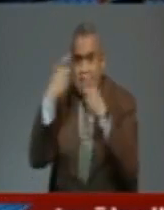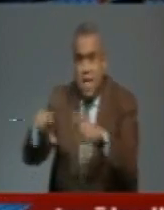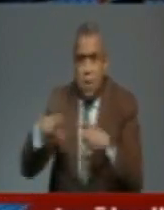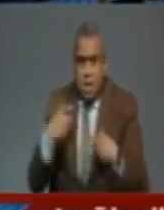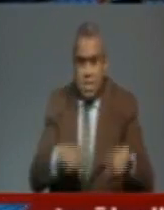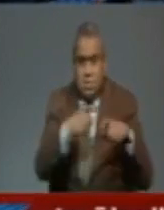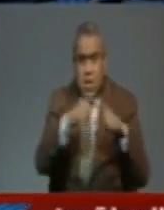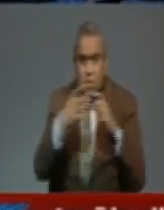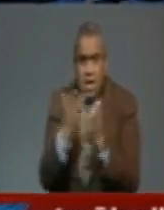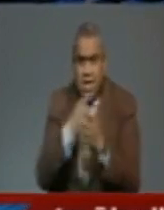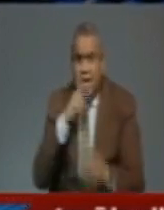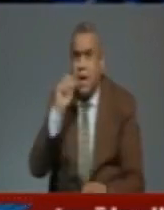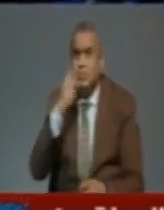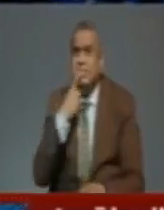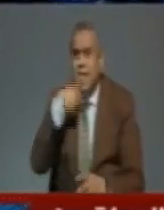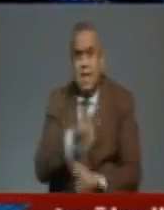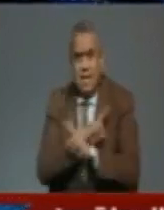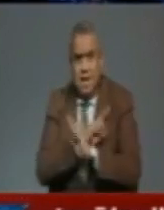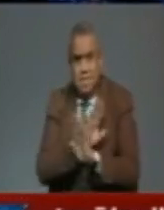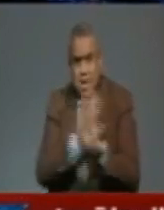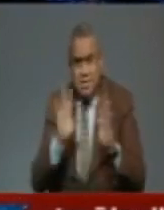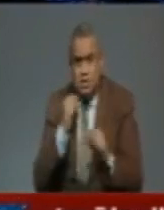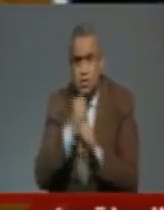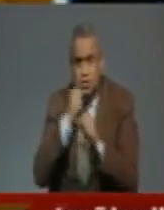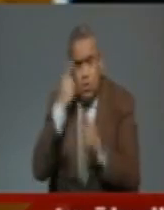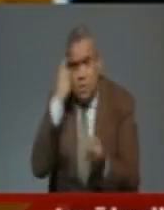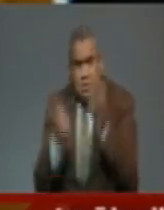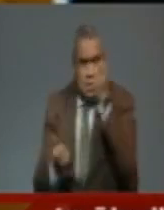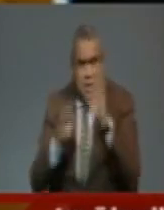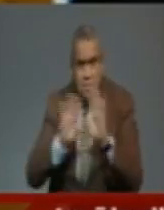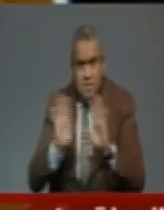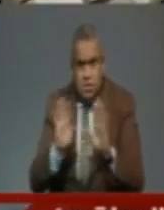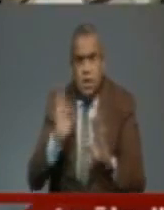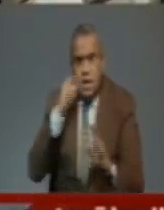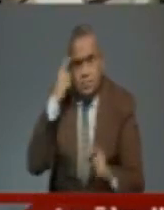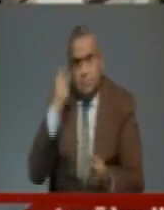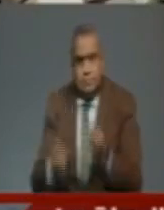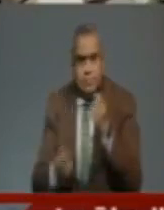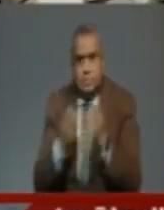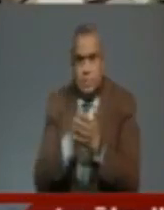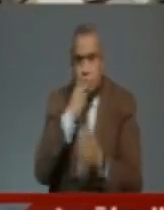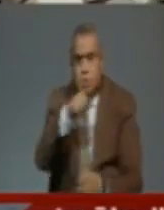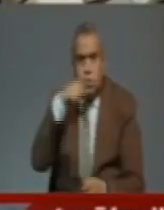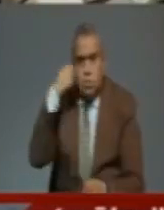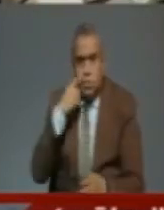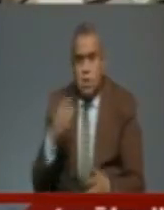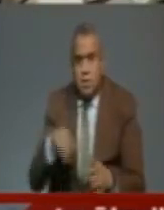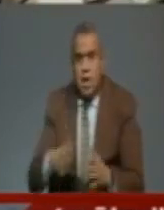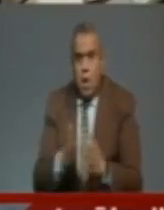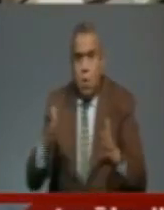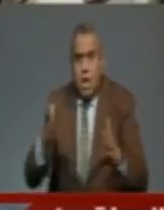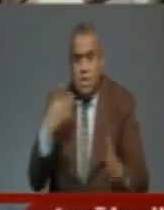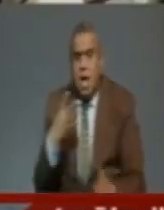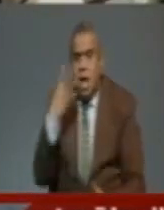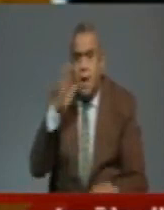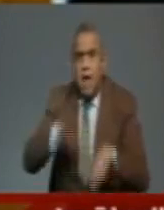بال 25 سنة؟ لا طبعا. طيب وكامل قال ايه، احنا زودنا 4 مليون متر مش كده؟